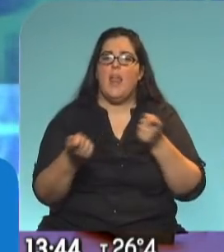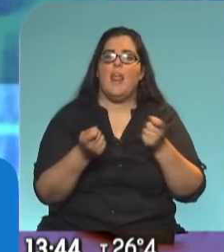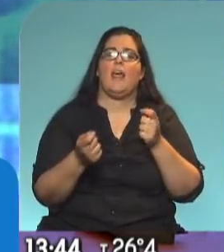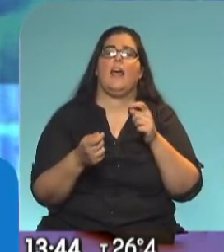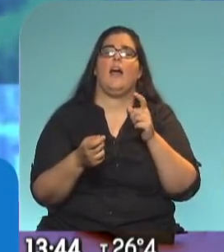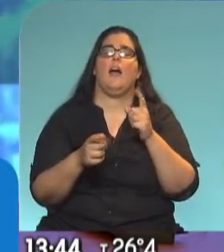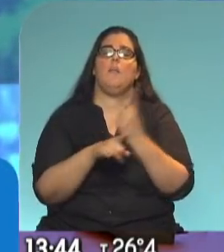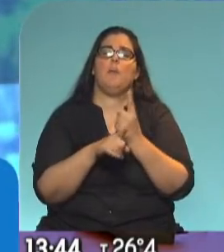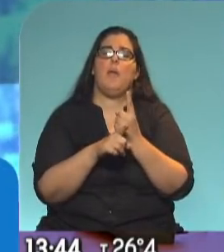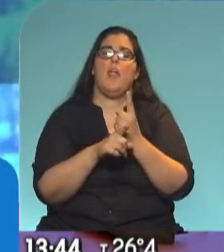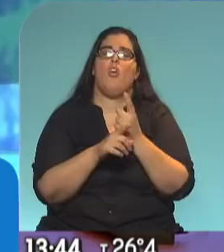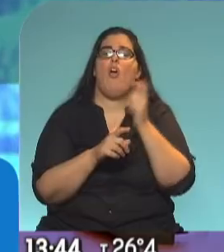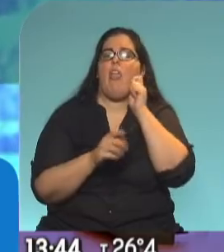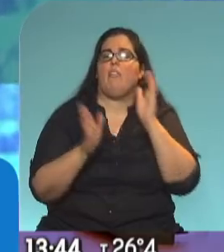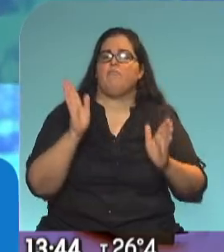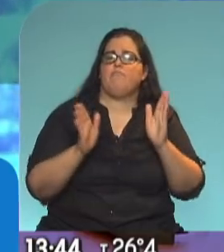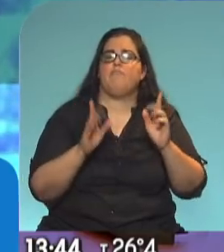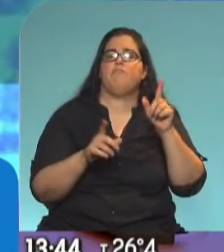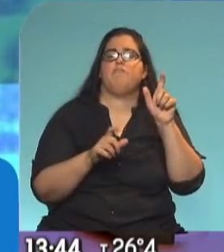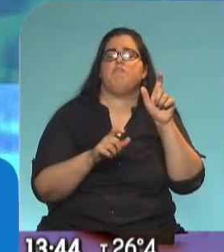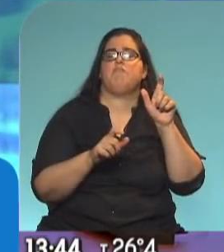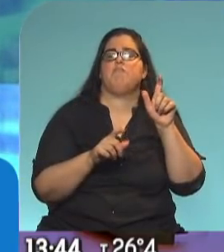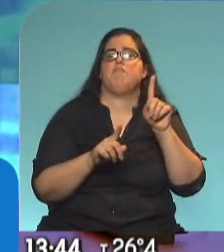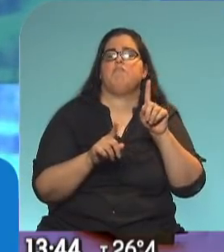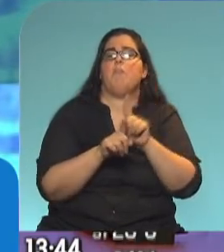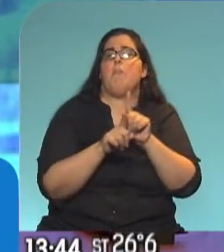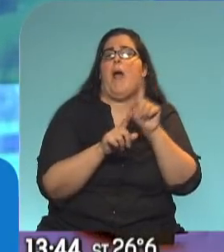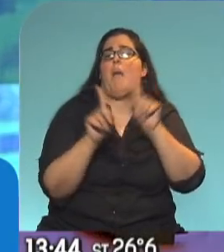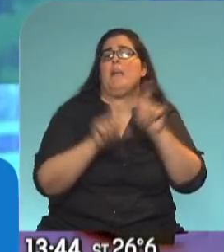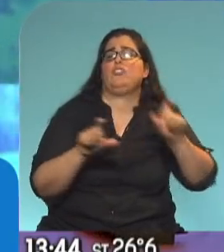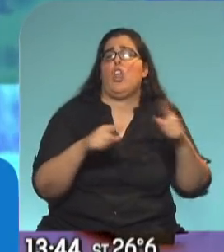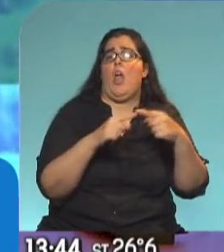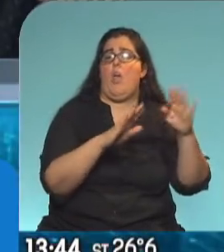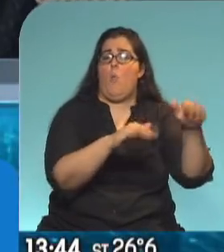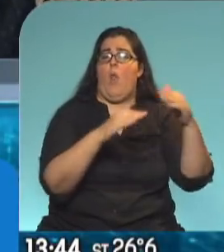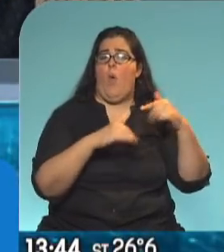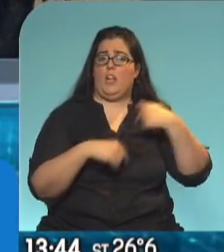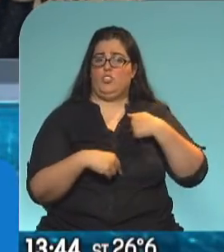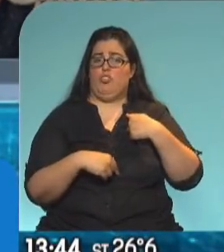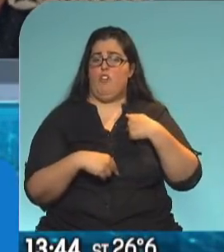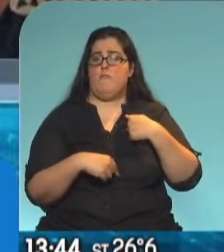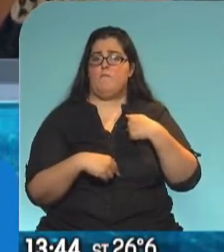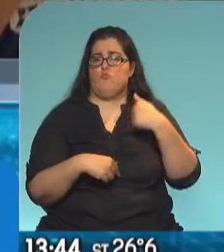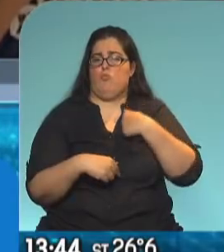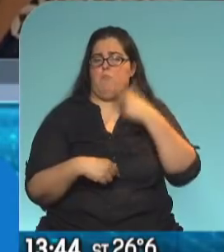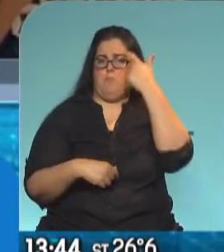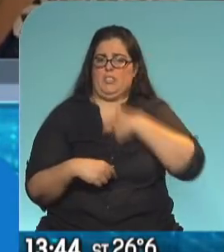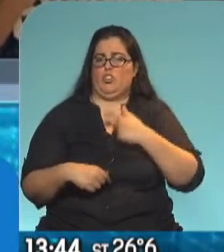И до таких, как я, вакцины пока не добрались. Я повторяю еще раз, я человек в этом смысле